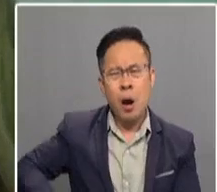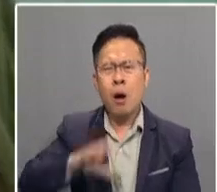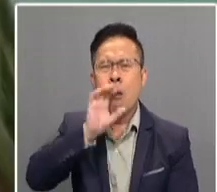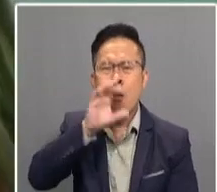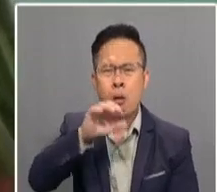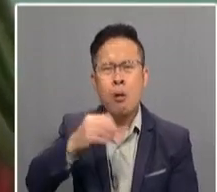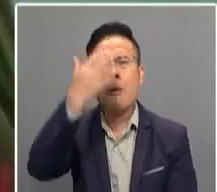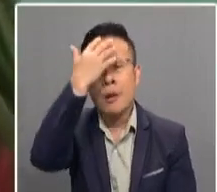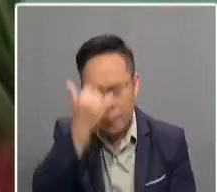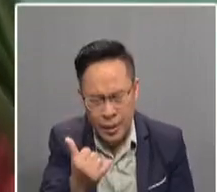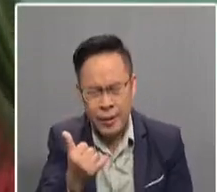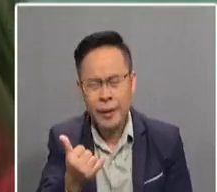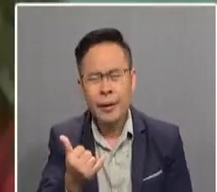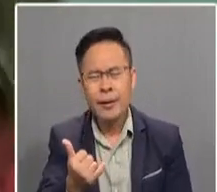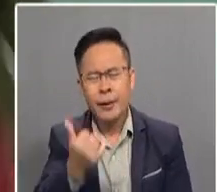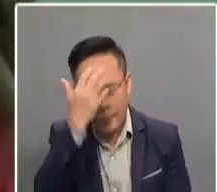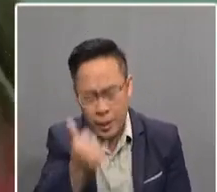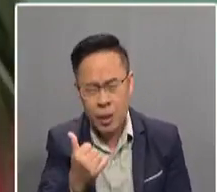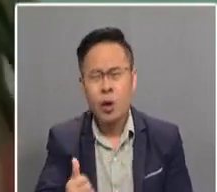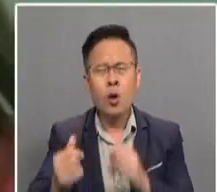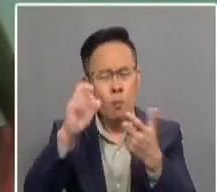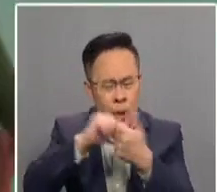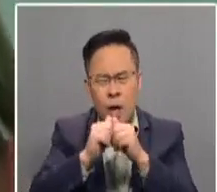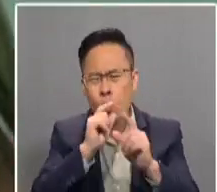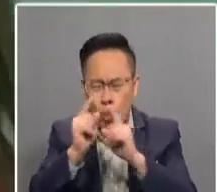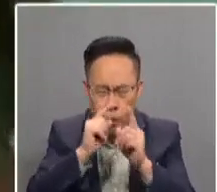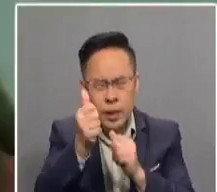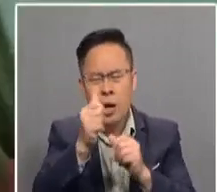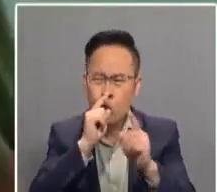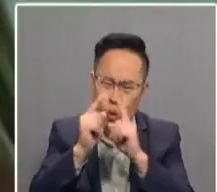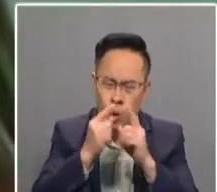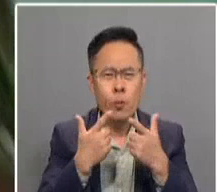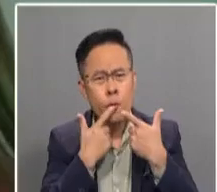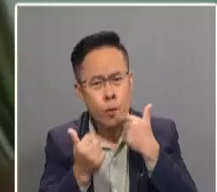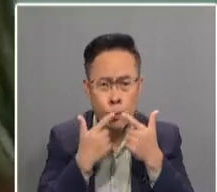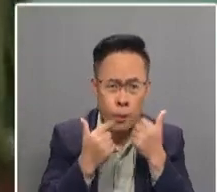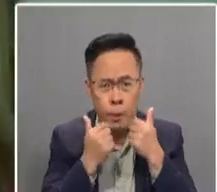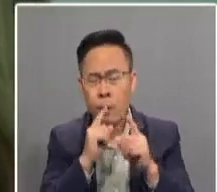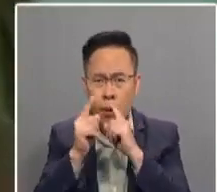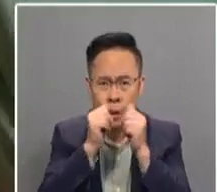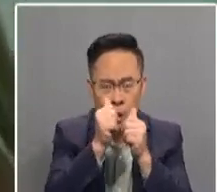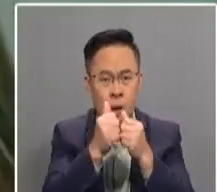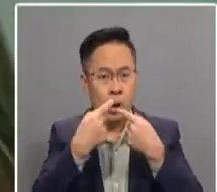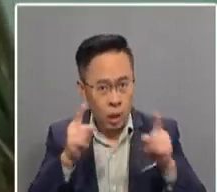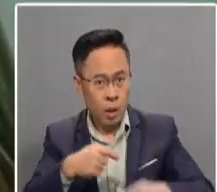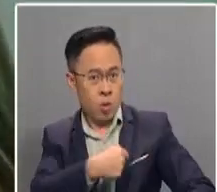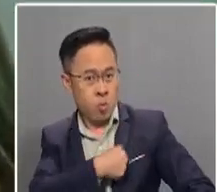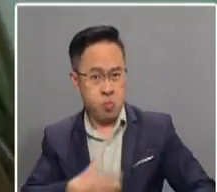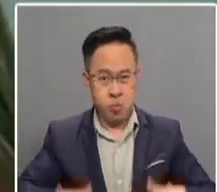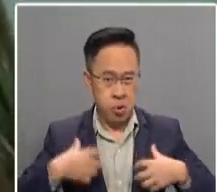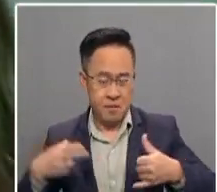แบบนี้บางเรื่องก็คุยกันได้คุณก็ควรคุยคุณไม่น่ามาทำอย่างนี้คุณไม่มีสิทธิ์จะไปตัดสินใครเข